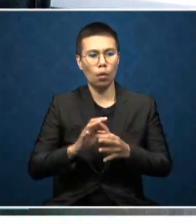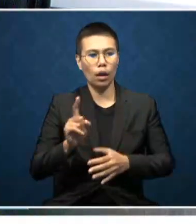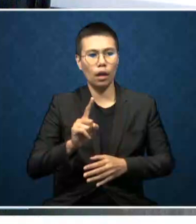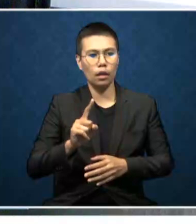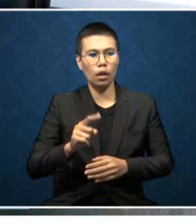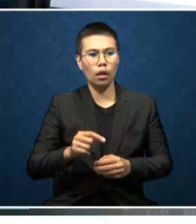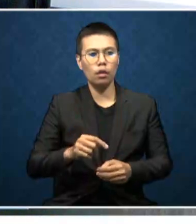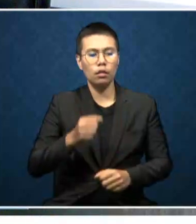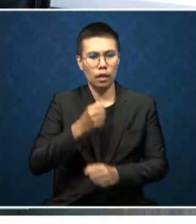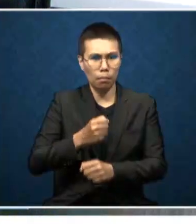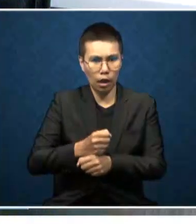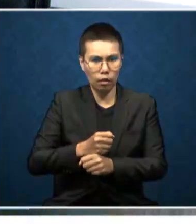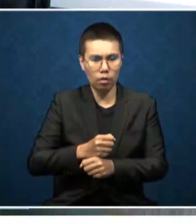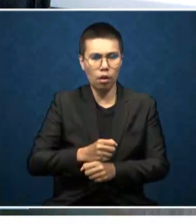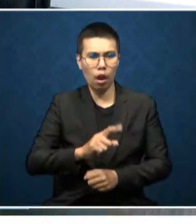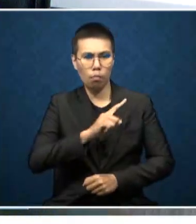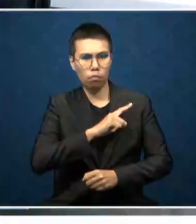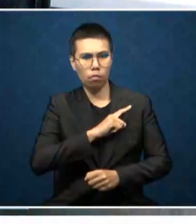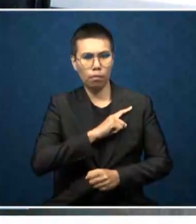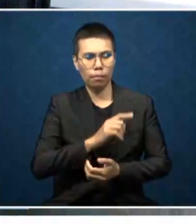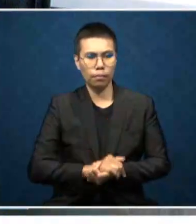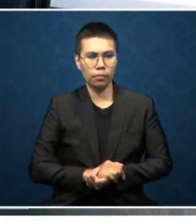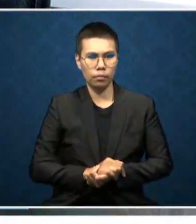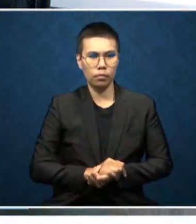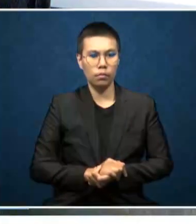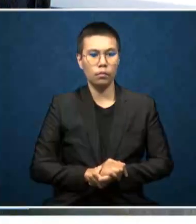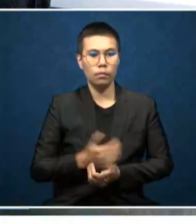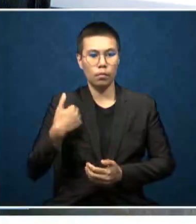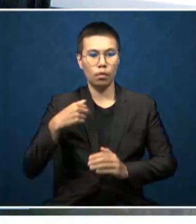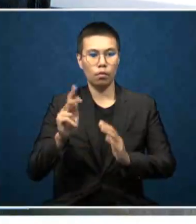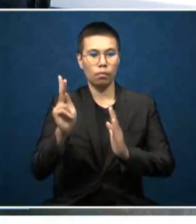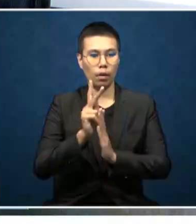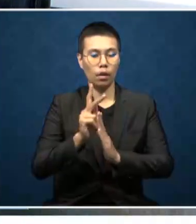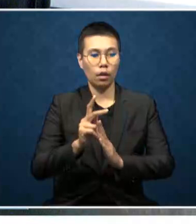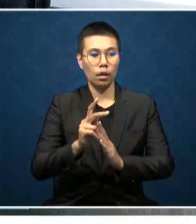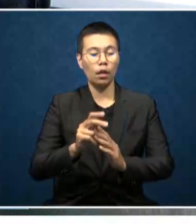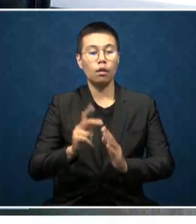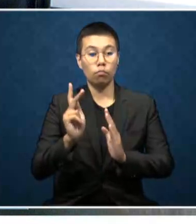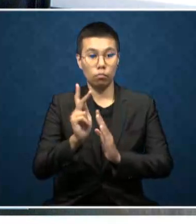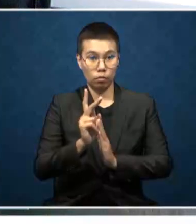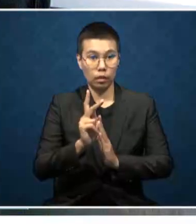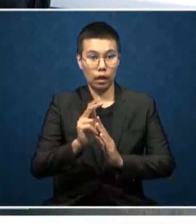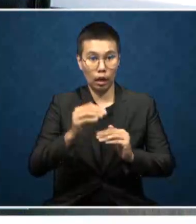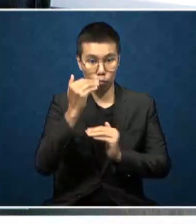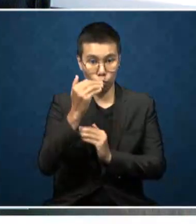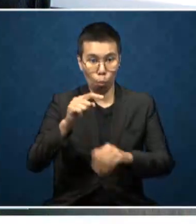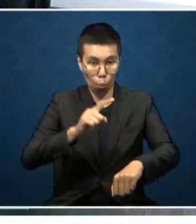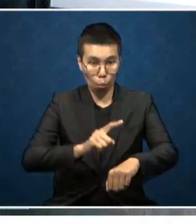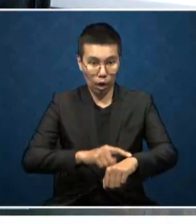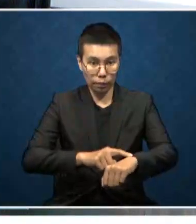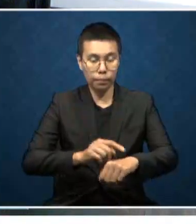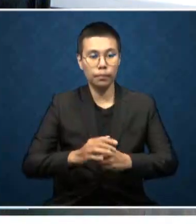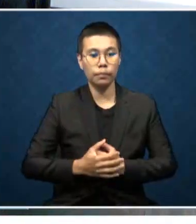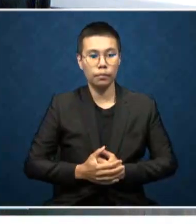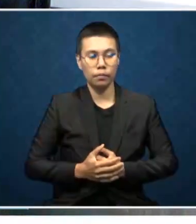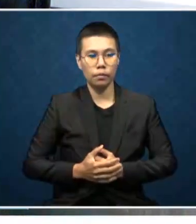ปริมาณงานที่อยู่ในความรับผิดชอบแว้นแต่มีกฎหมายกำหนดระยะเวลาไว้เป็นอย่างอื่นเพราะฉะนั้น